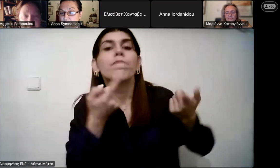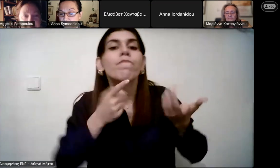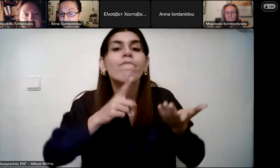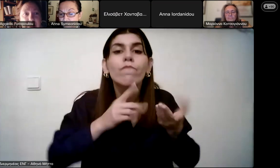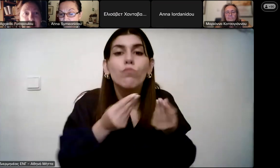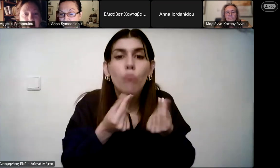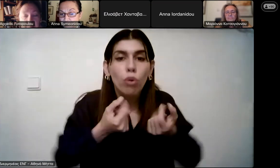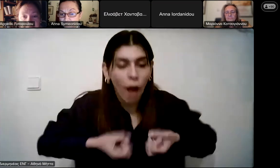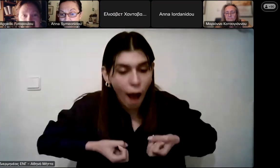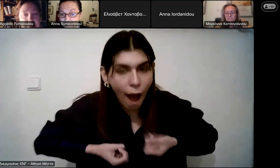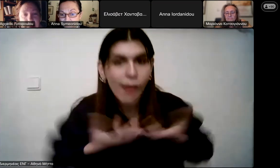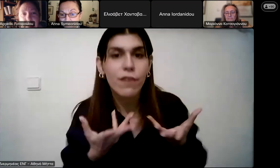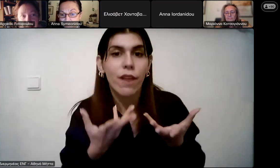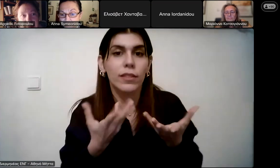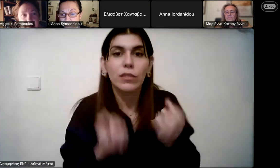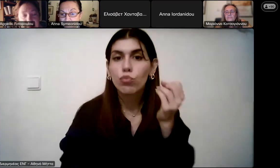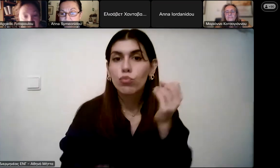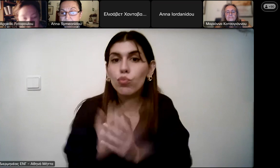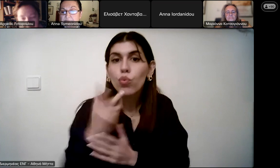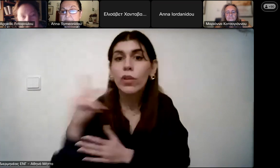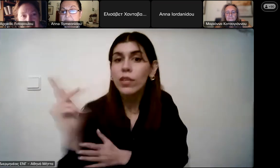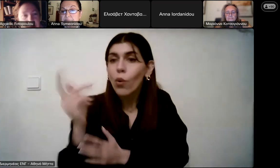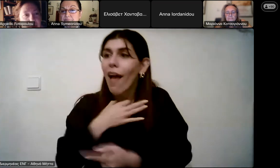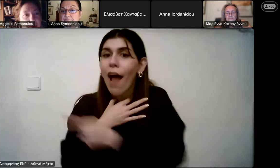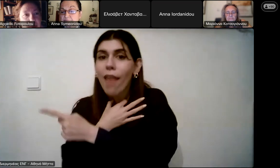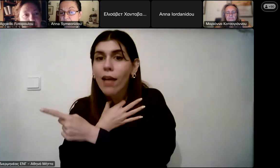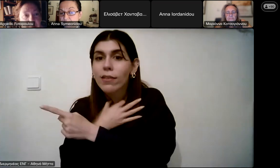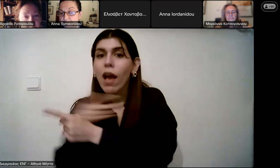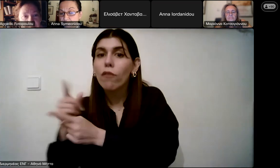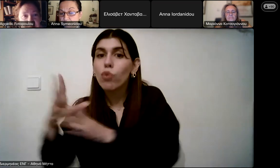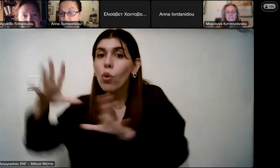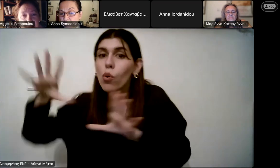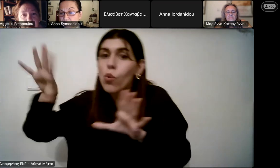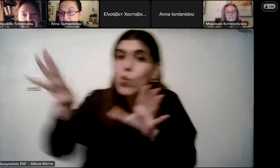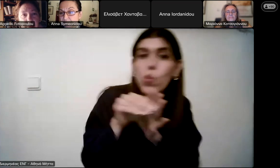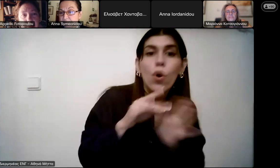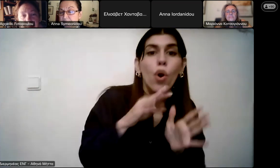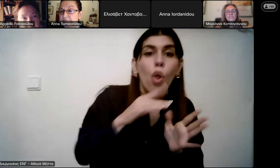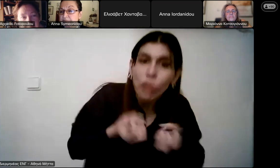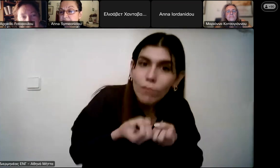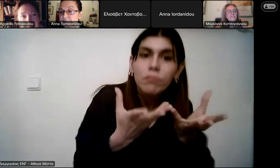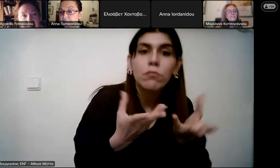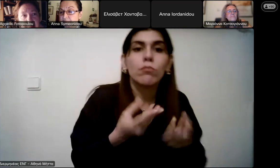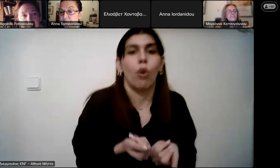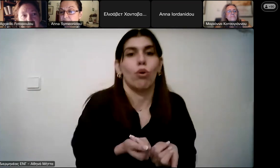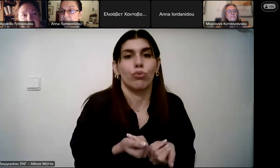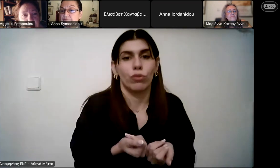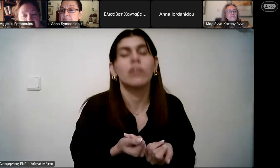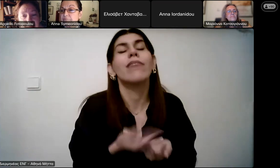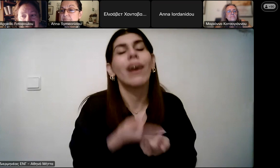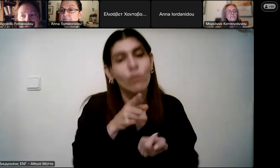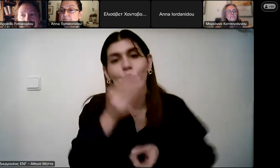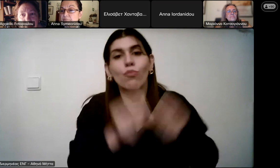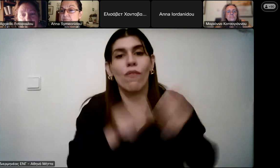οι νέες κοινωνικές ανάγκες και κοινότητες και είναι ένα θέμα προς